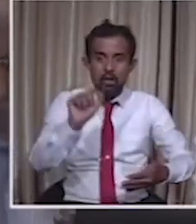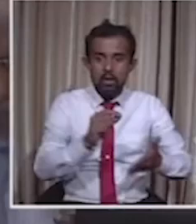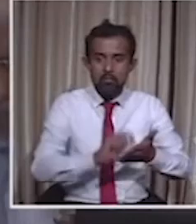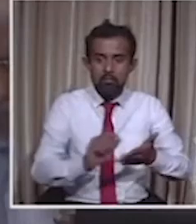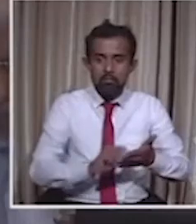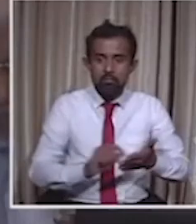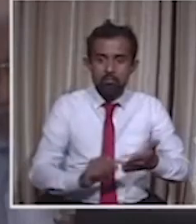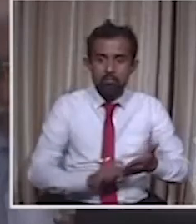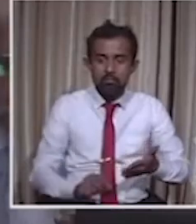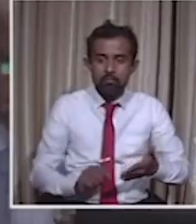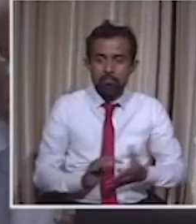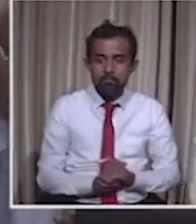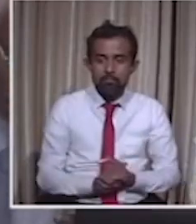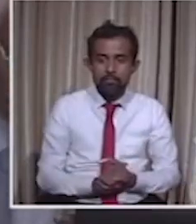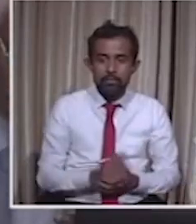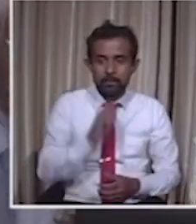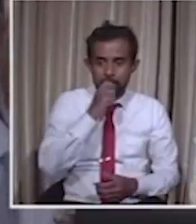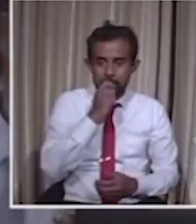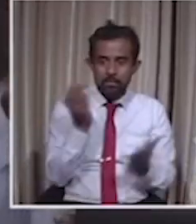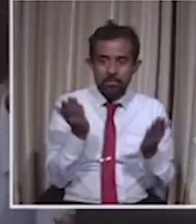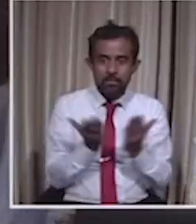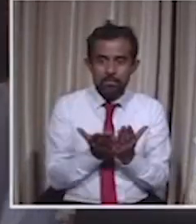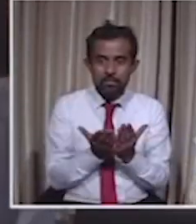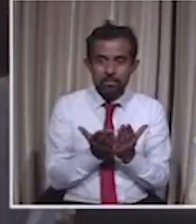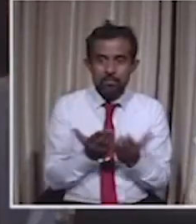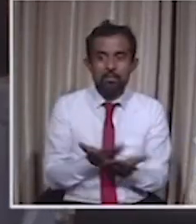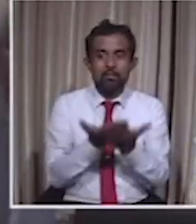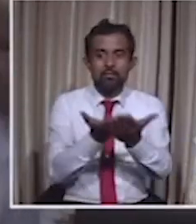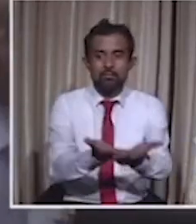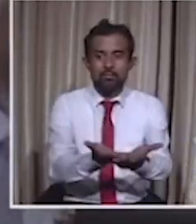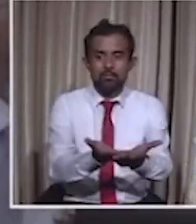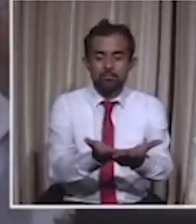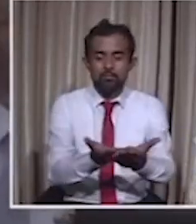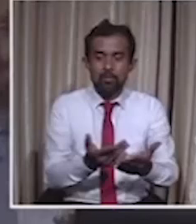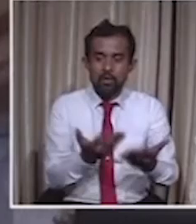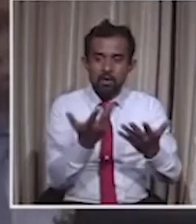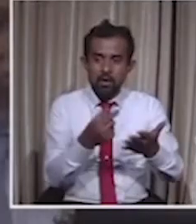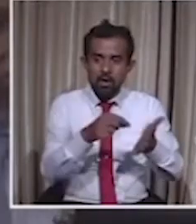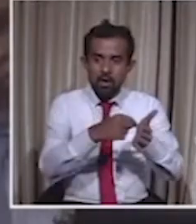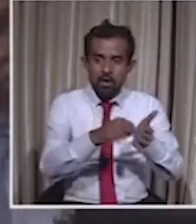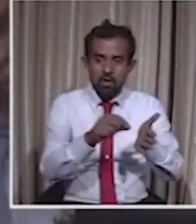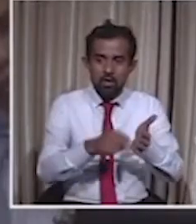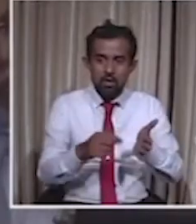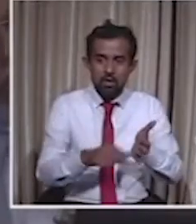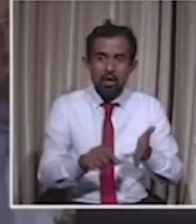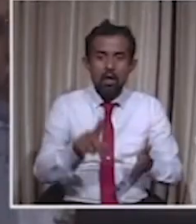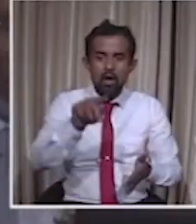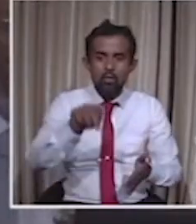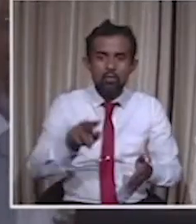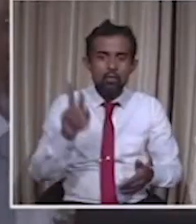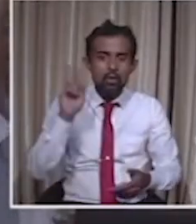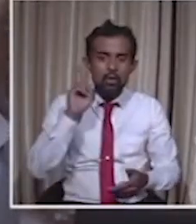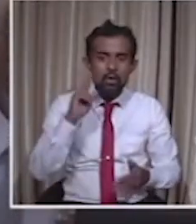කරපු ලේඛනේ. මේක ඉතින් රහස් ලියවිල්ලක් තමයි. මම ඒ වුණාට මේක සභාගත කරනවා. මේකේ ලකුණු දාගෙන තියෙනවා කාට කවුද රනිල්